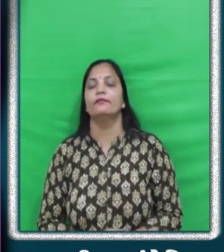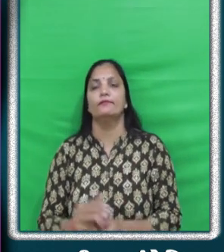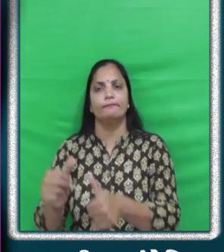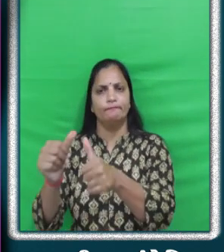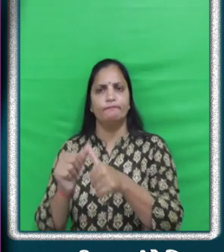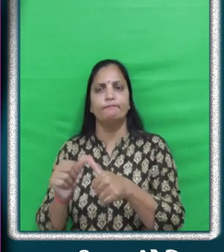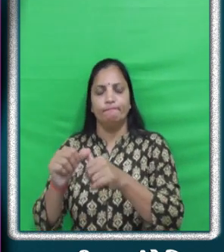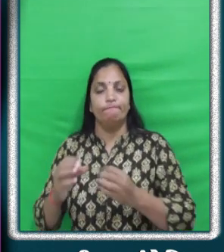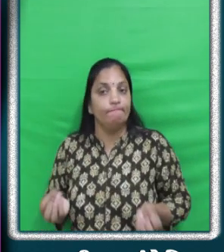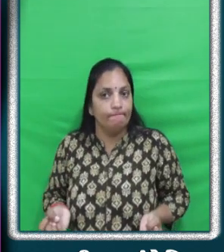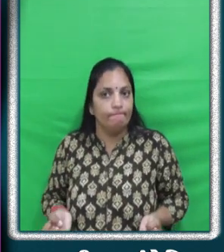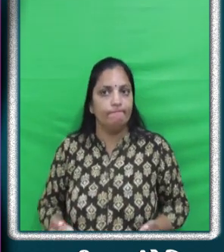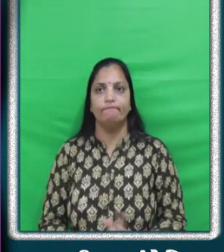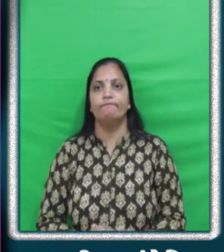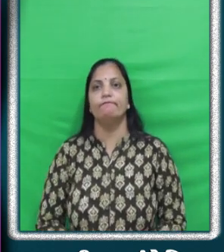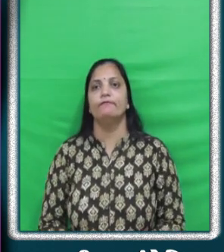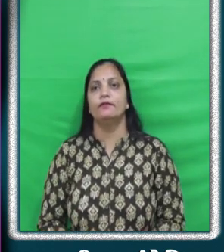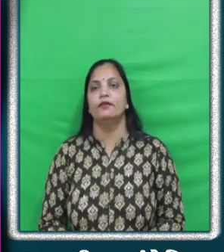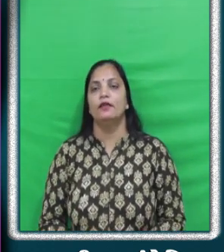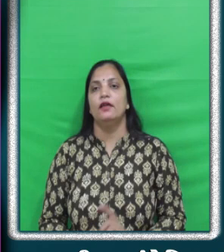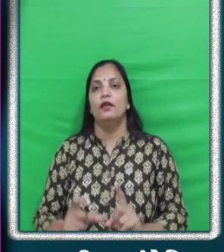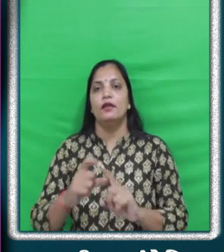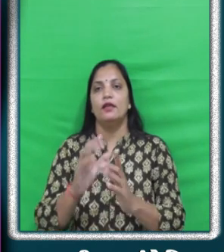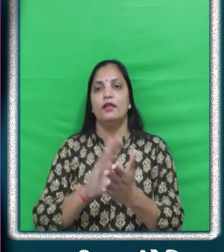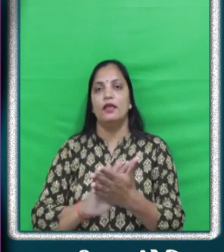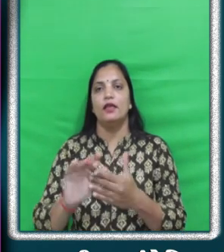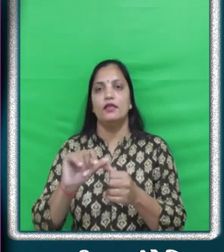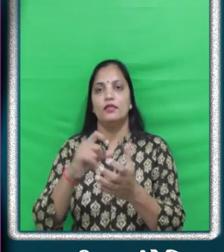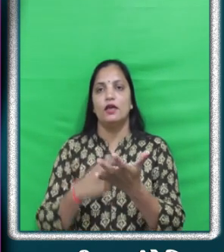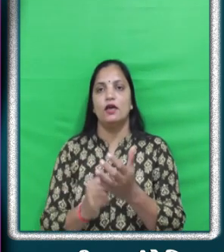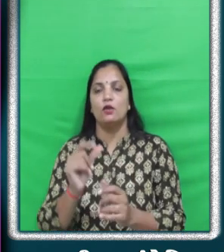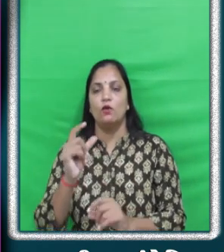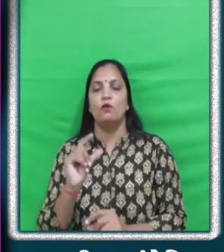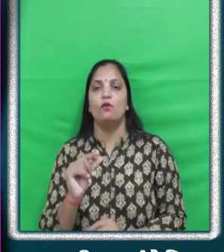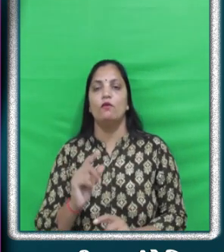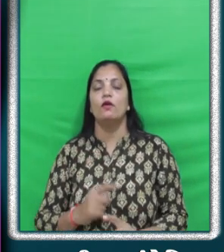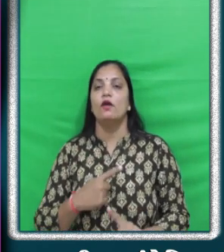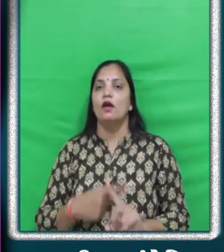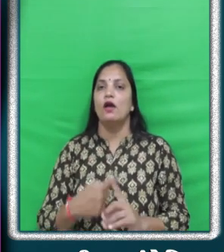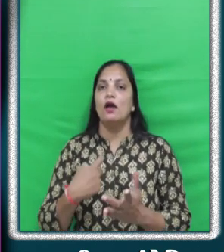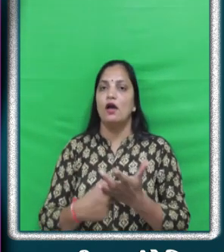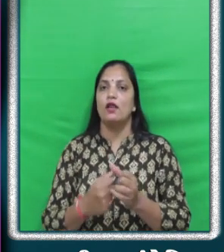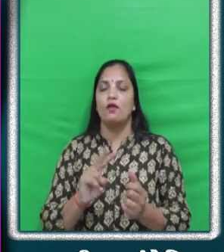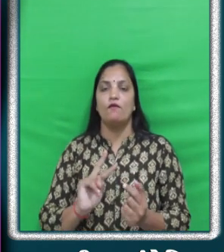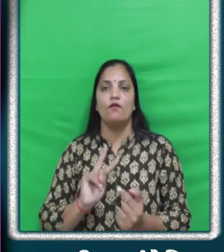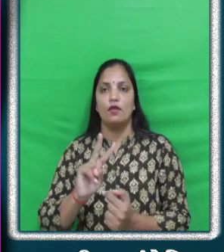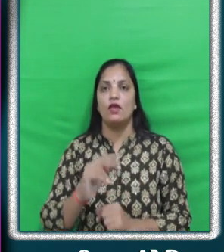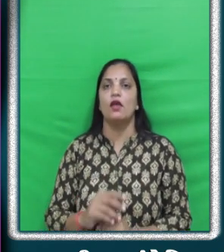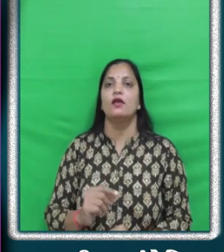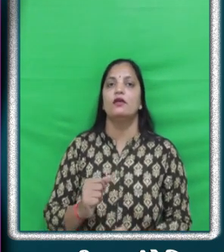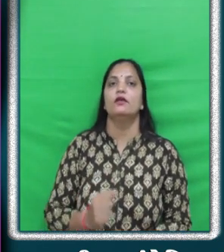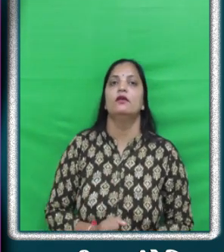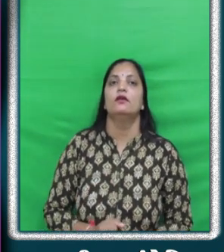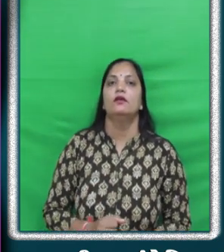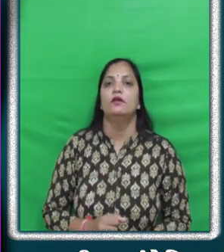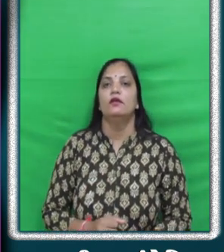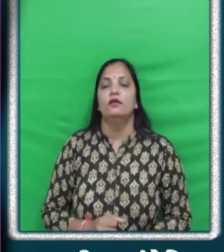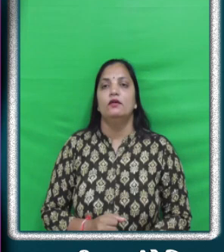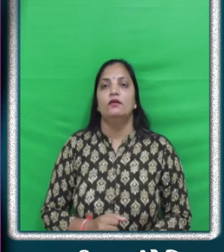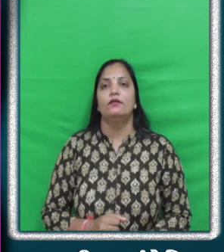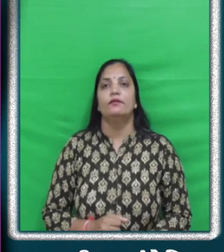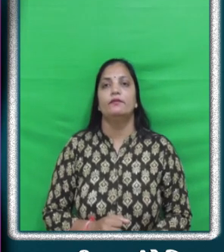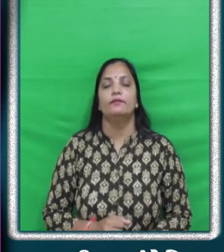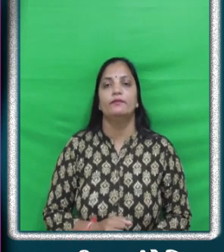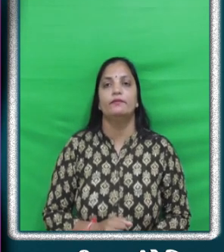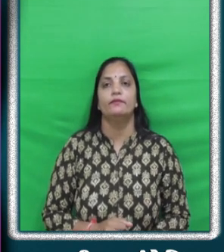ગુડ, આન્સર આવવાના શરૂ થઈ ગયા છે। ધ્રુવ કહે છે ગ્લુકોઝ, રવિ કહે છે ગ્લુકોઝ, કુંજ કહે